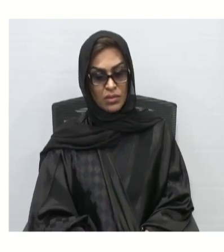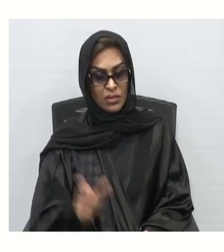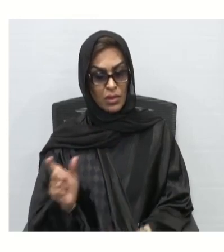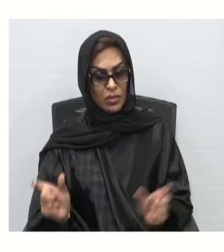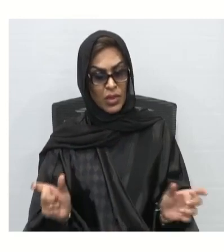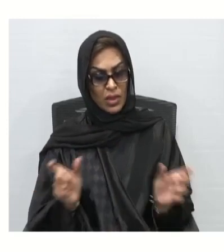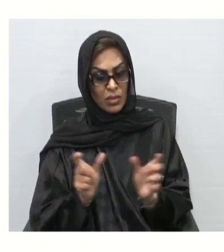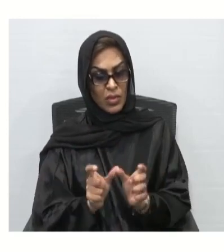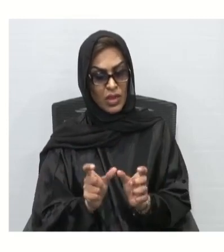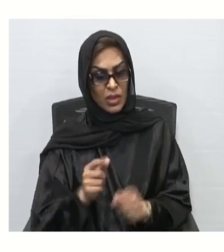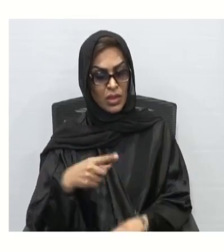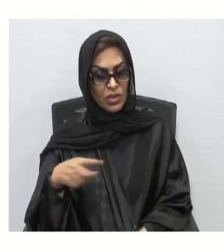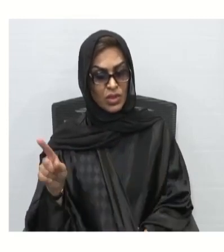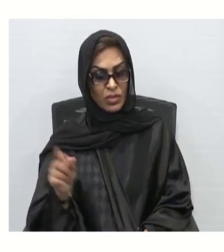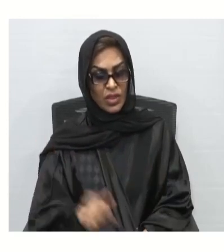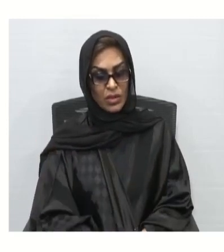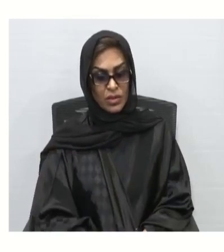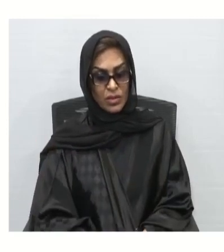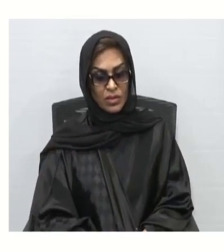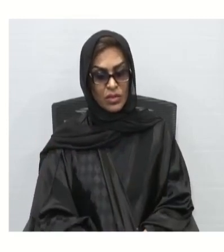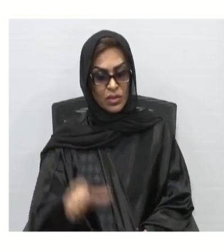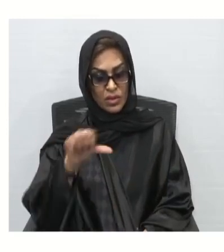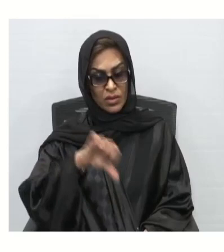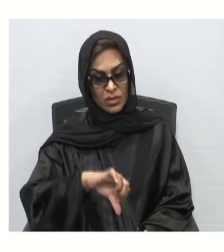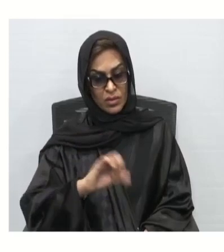ايجابيات الشراء الرقمي وسلبياته